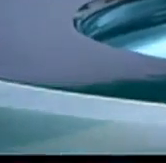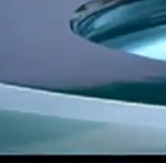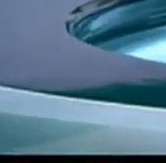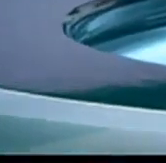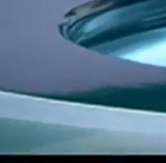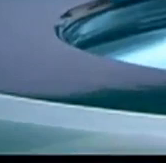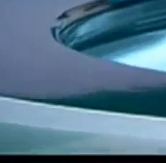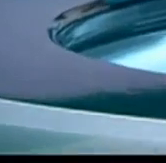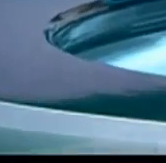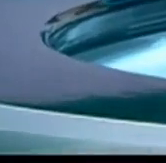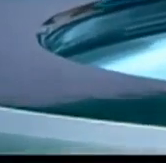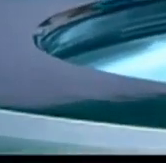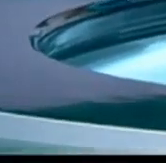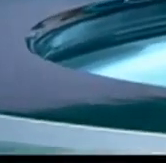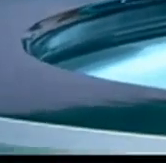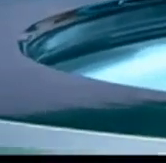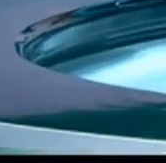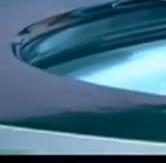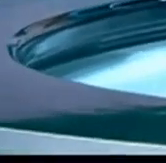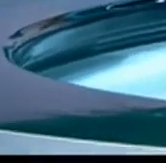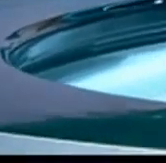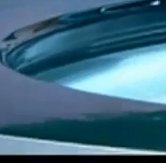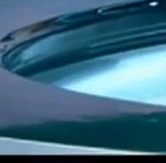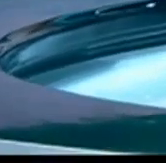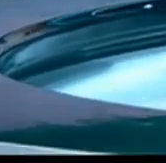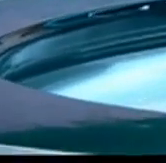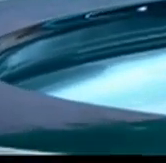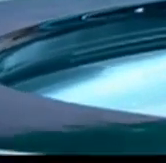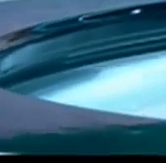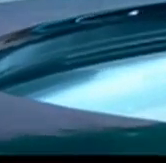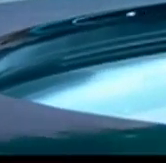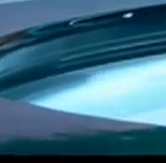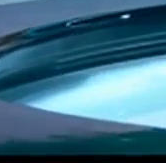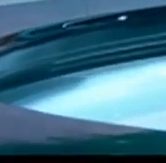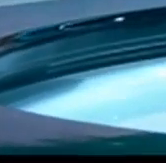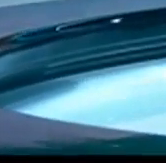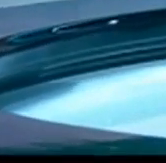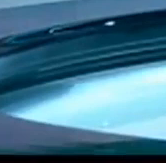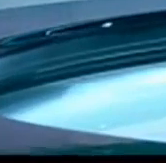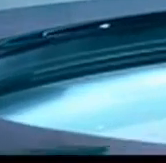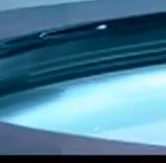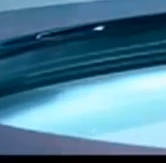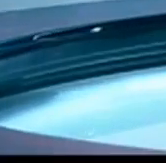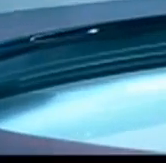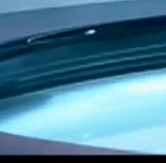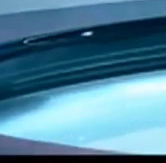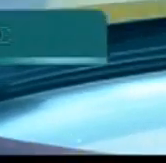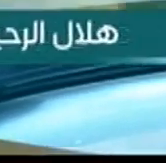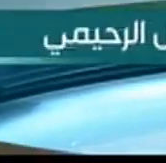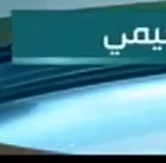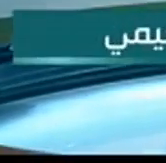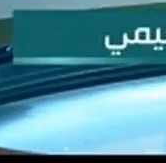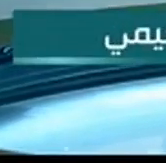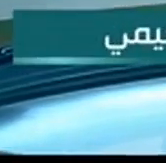السلام عليكم ورحمة الله وبركاته، طابت أوقاتكم بكل خير. أهلا بكم إلى نشرة الأخبار الرئيسة من قناة السعودية. أحييكم أنا